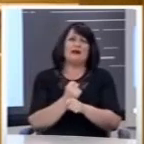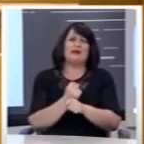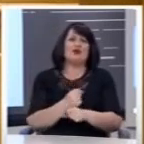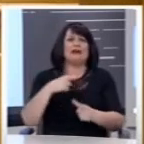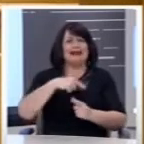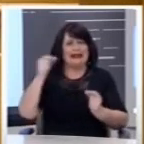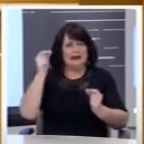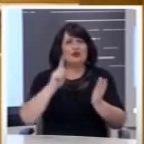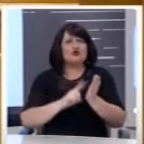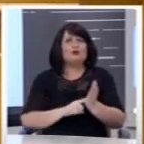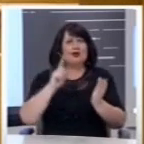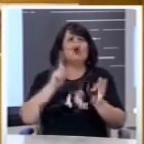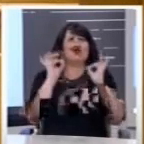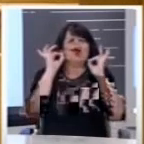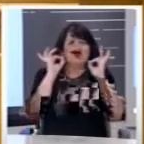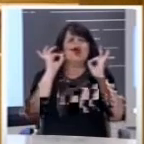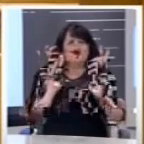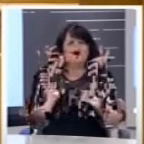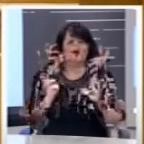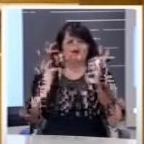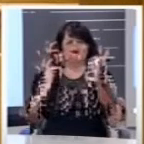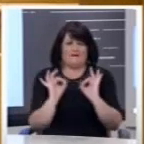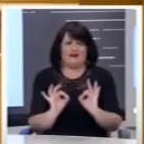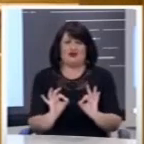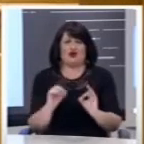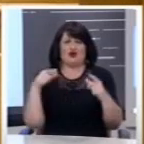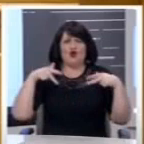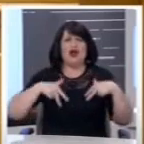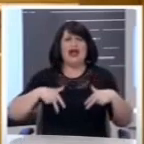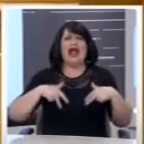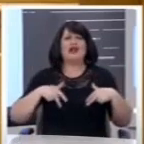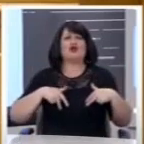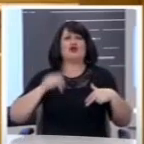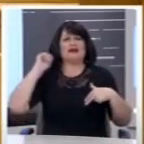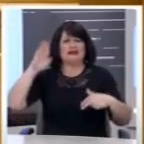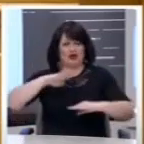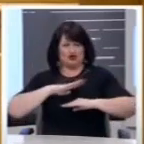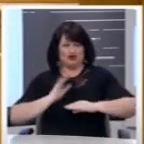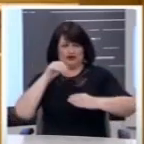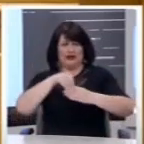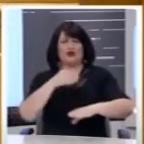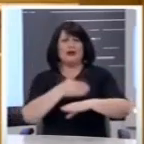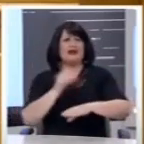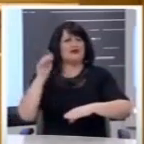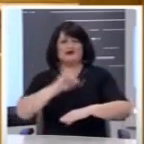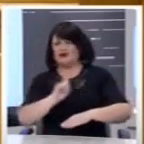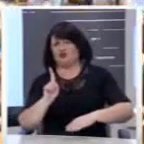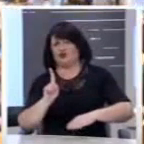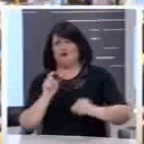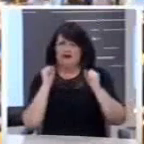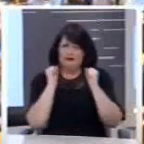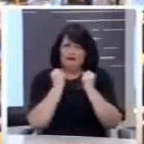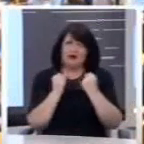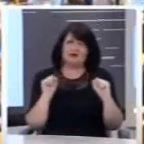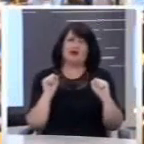πρέπει να γίνει ένα κανονικό φυσιολογικό κράτος, δηλαδή χωρίς ξένα στρατεύματα και ξένες εγγύησεις. Και πρέπει να σας πω